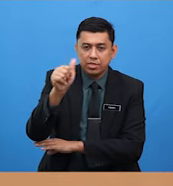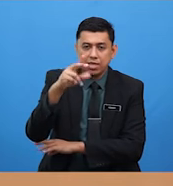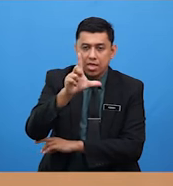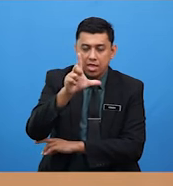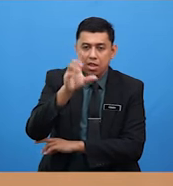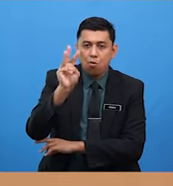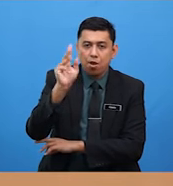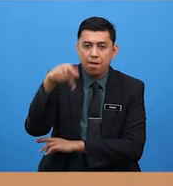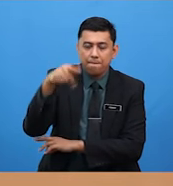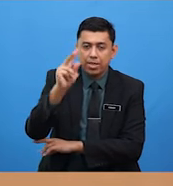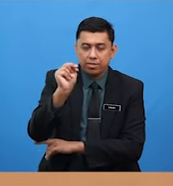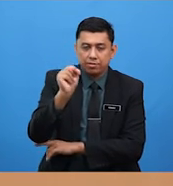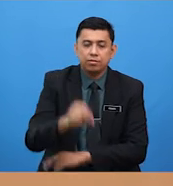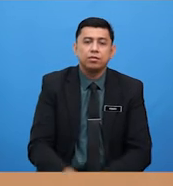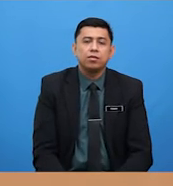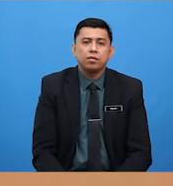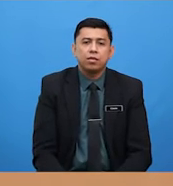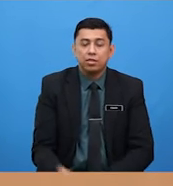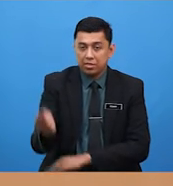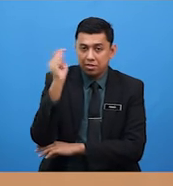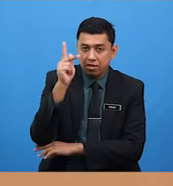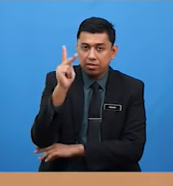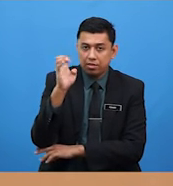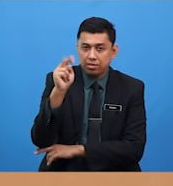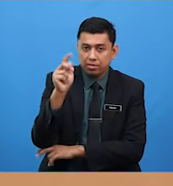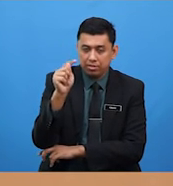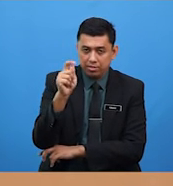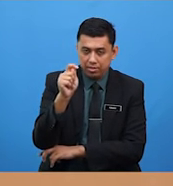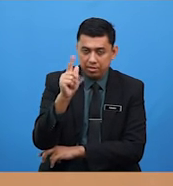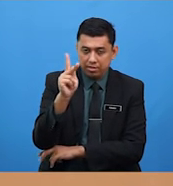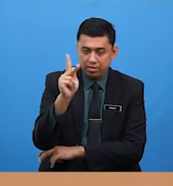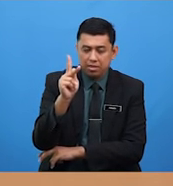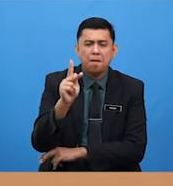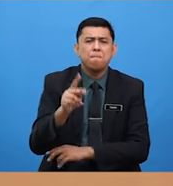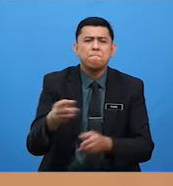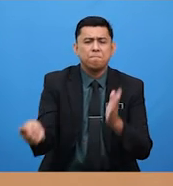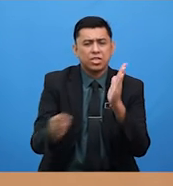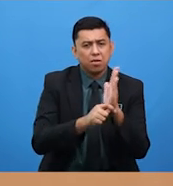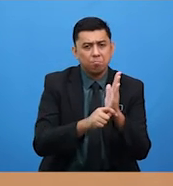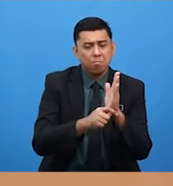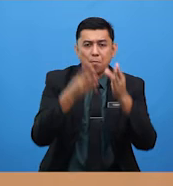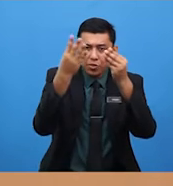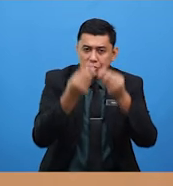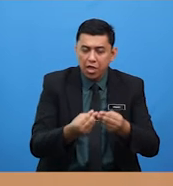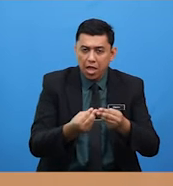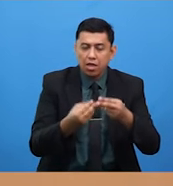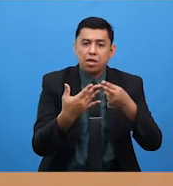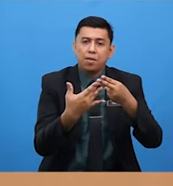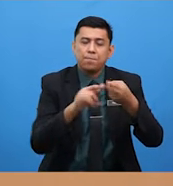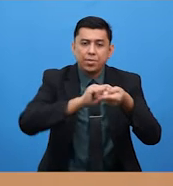Semasa proses pemberjawapan, tenaga kinetik zarah-zarah bertambah apabila zarah mengirap haba sehingga